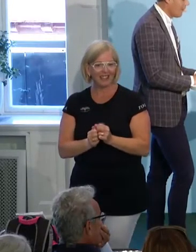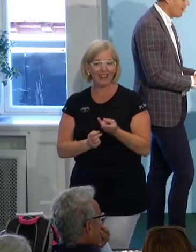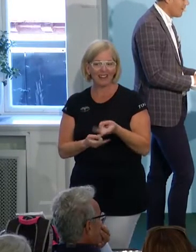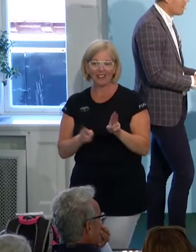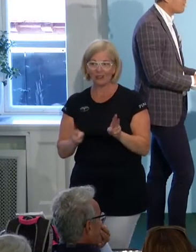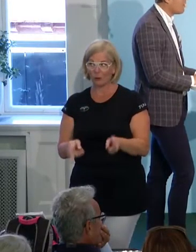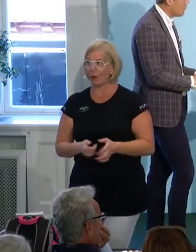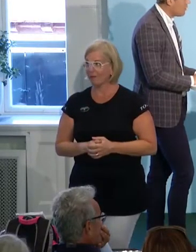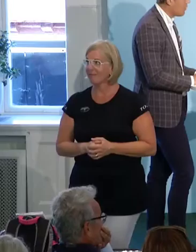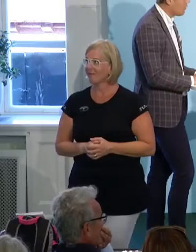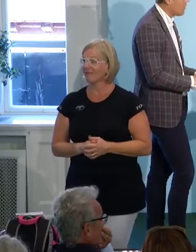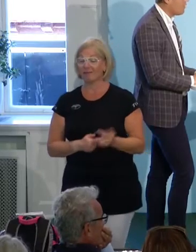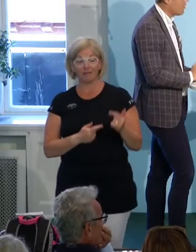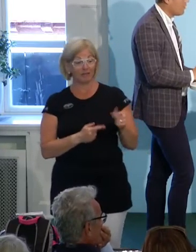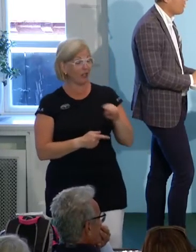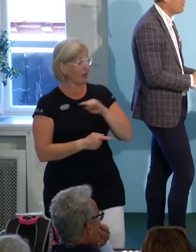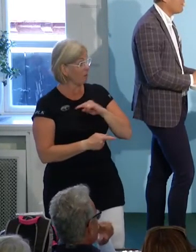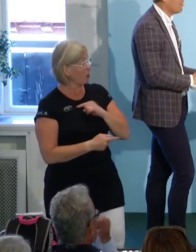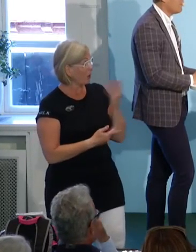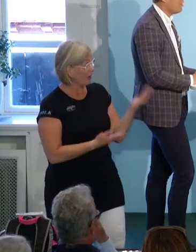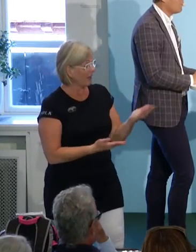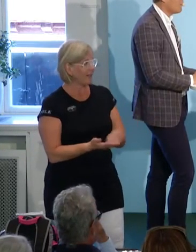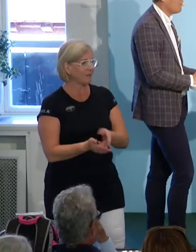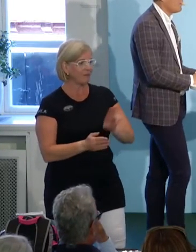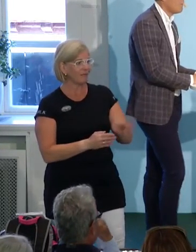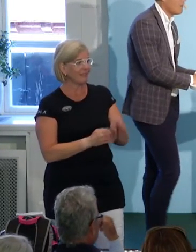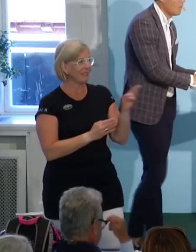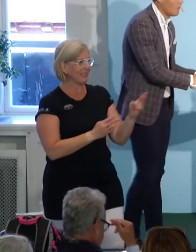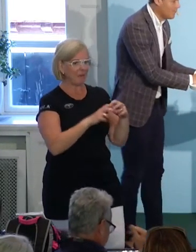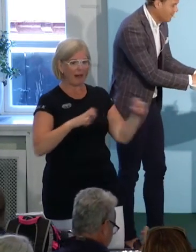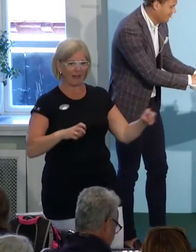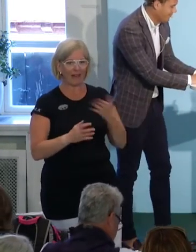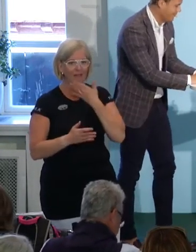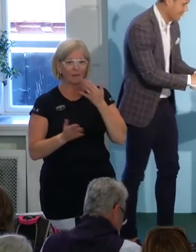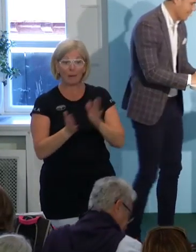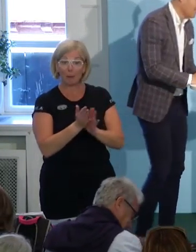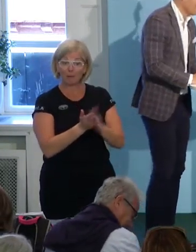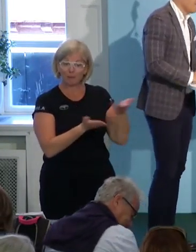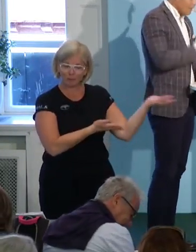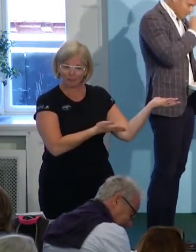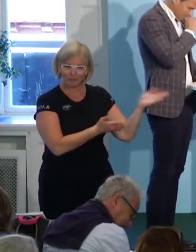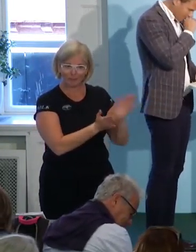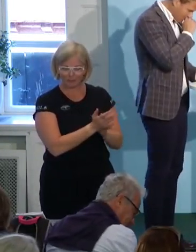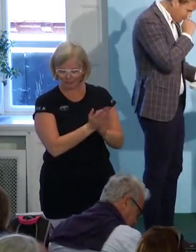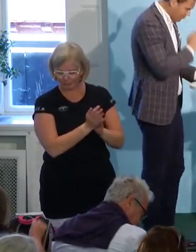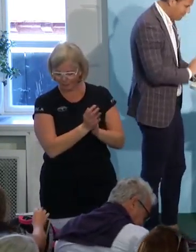sant. Tack så jättemycket för det här. Vi ska ta upp nästa panel. Ge dem en varm applåd.